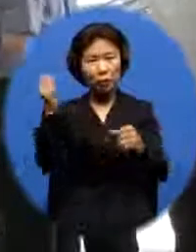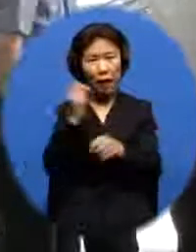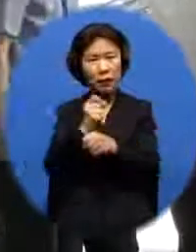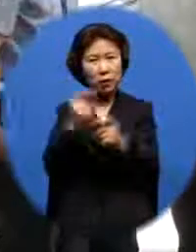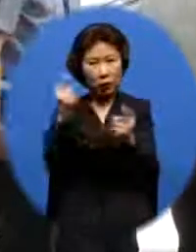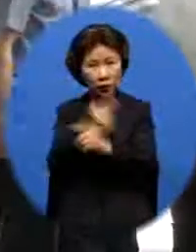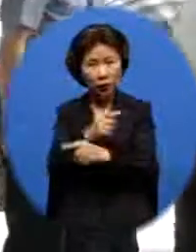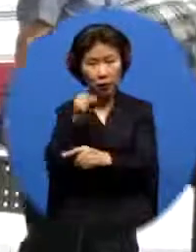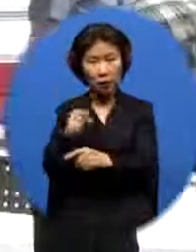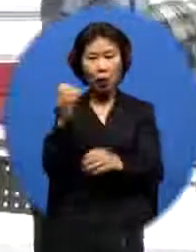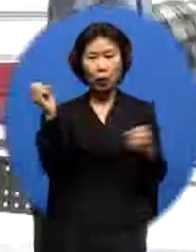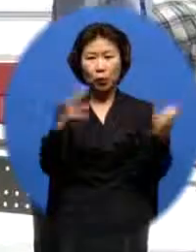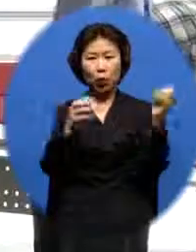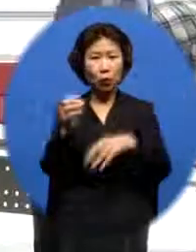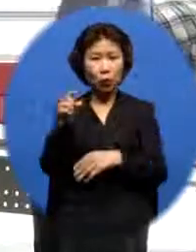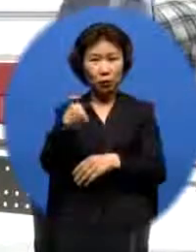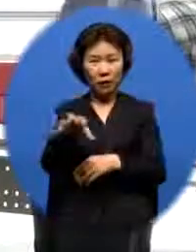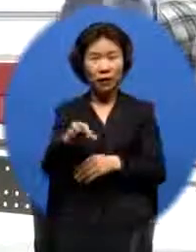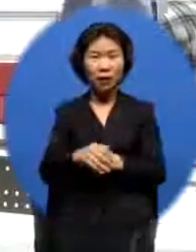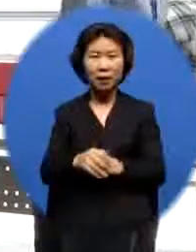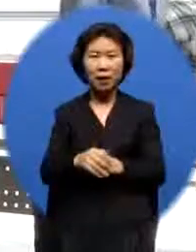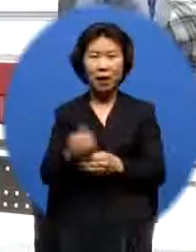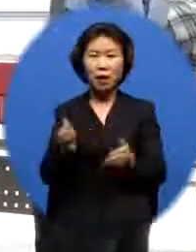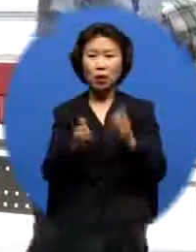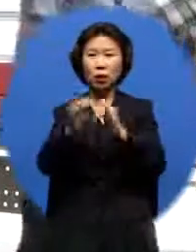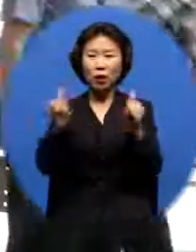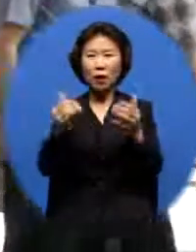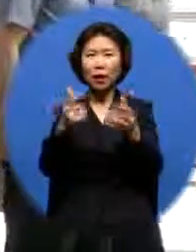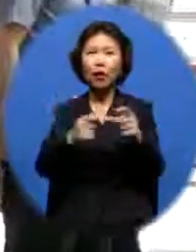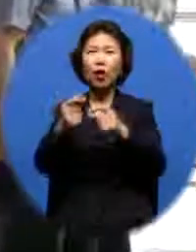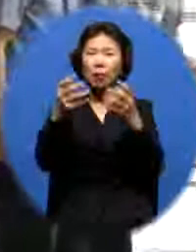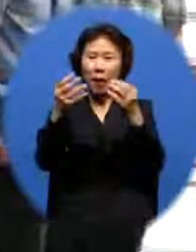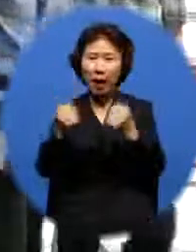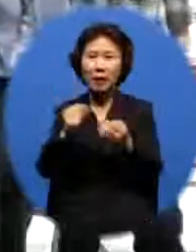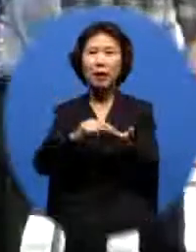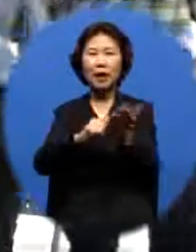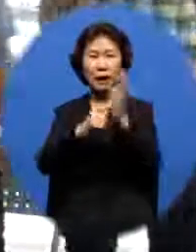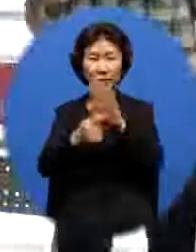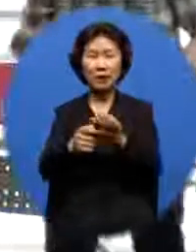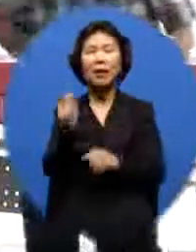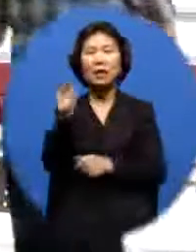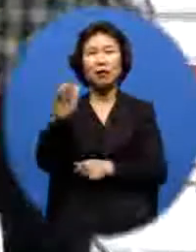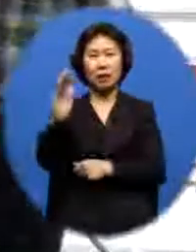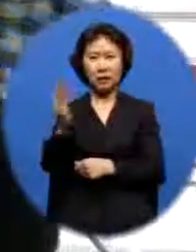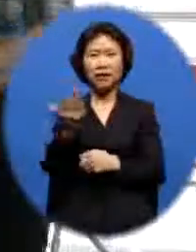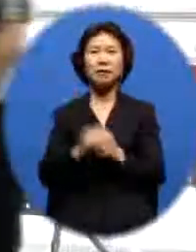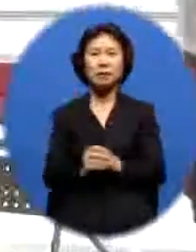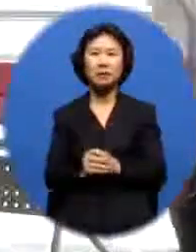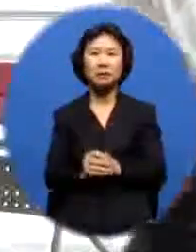콘서트는 행정혁신을 더 많은 도민들에게 알리고 도내 시군까지 확산시킬 수 있는 좋은 계기가 됐습니다. CNI